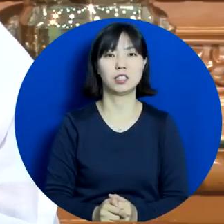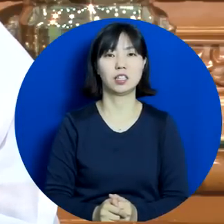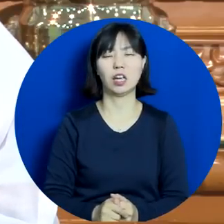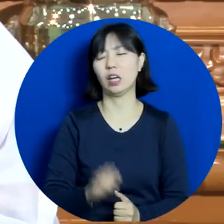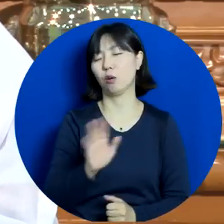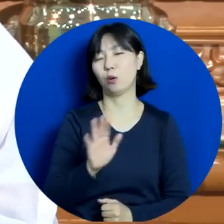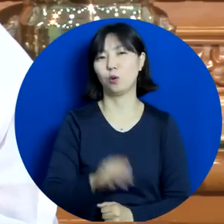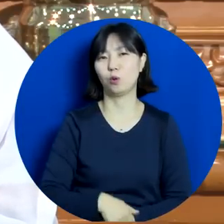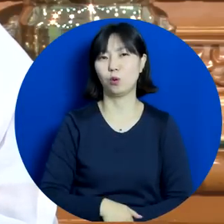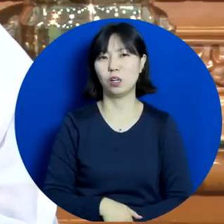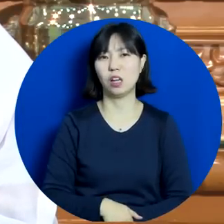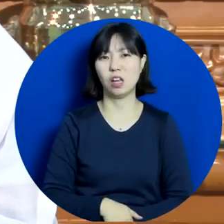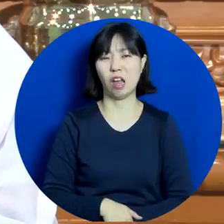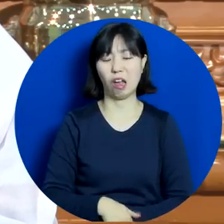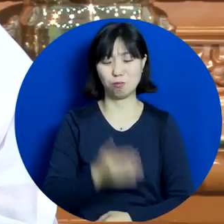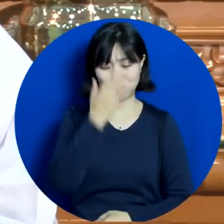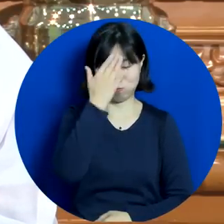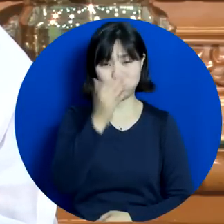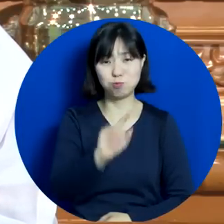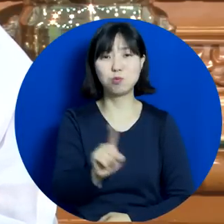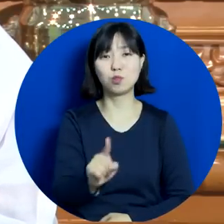아이고 공짜 먹으려고 그러네.